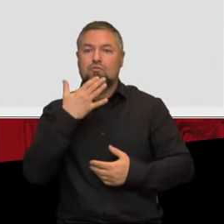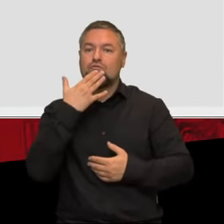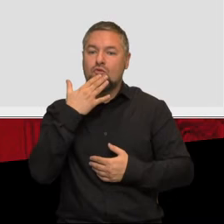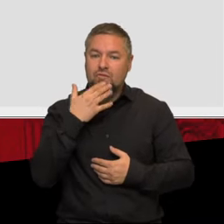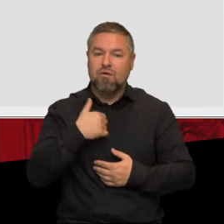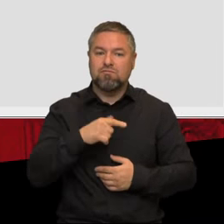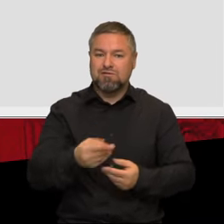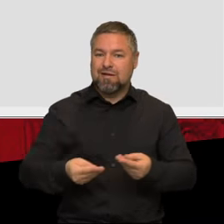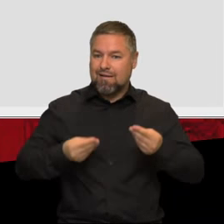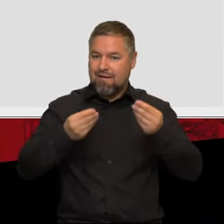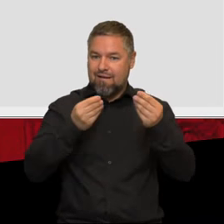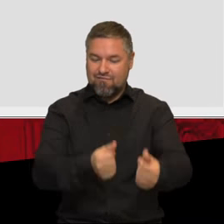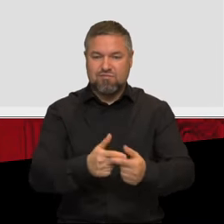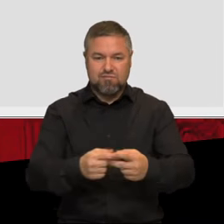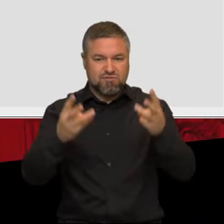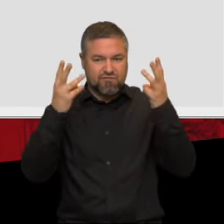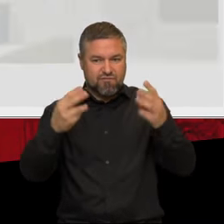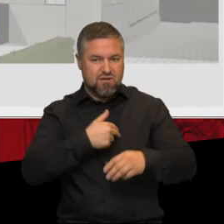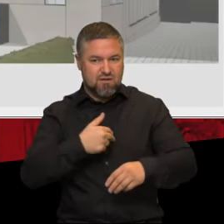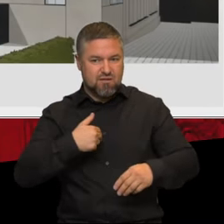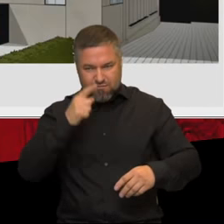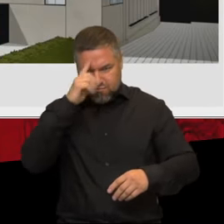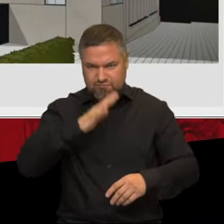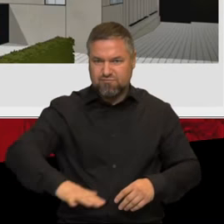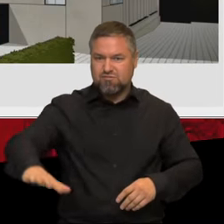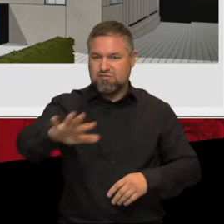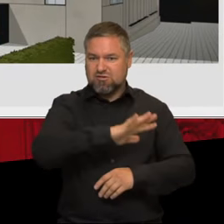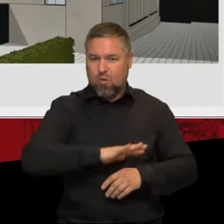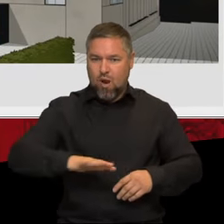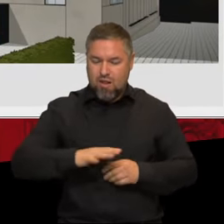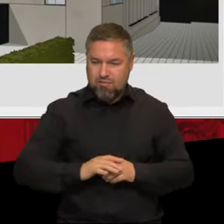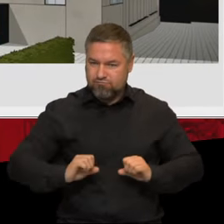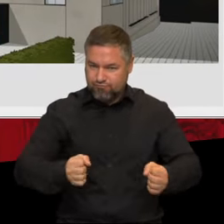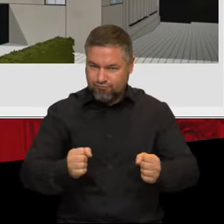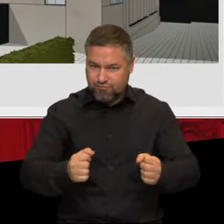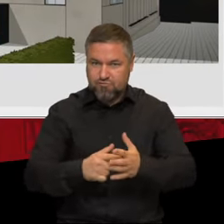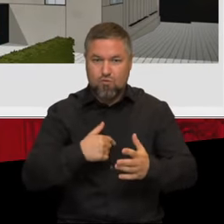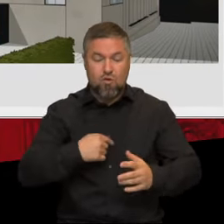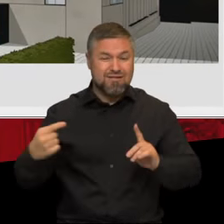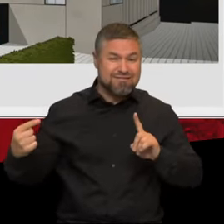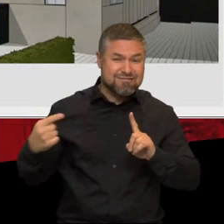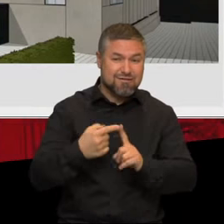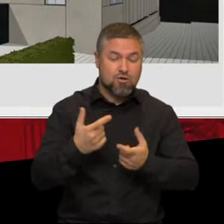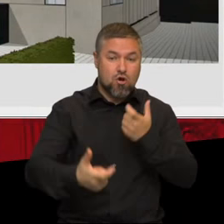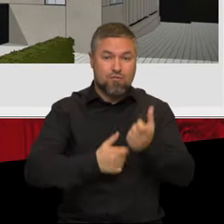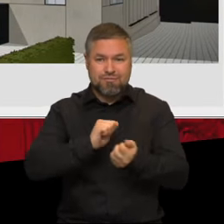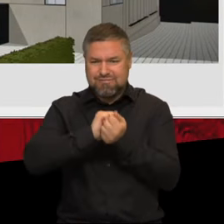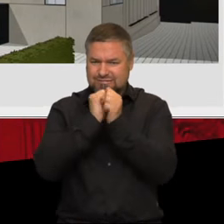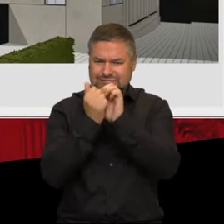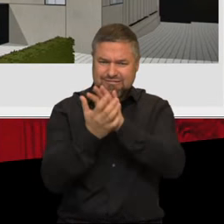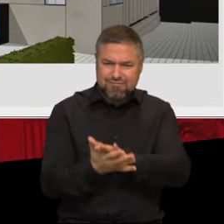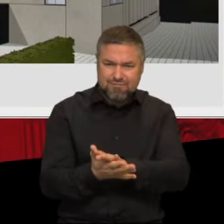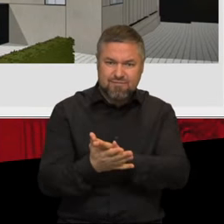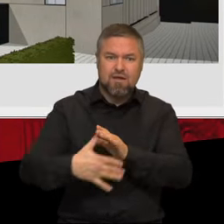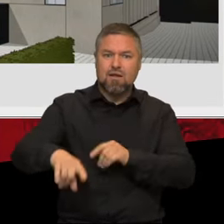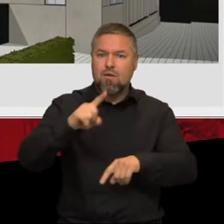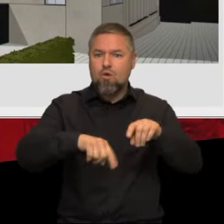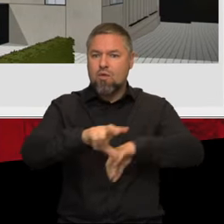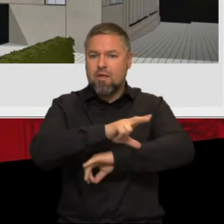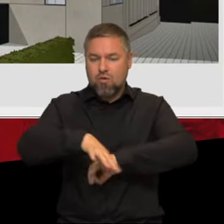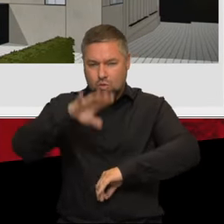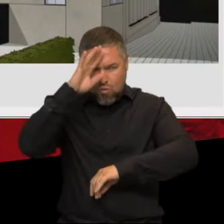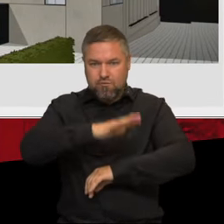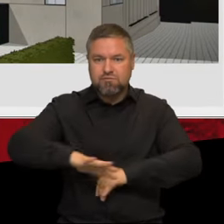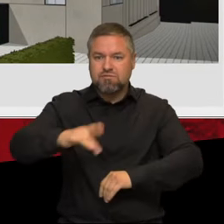deklarowałem, że inwestycje będą ważnym dla mnie obszarem działalności. Jednym z moich priorytetów jest wprowadzanie zmian czyniących kampus Politechniki